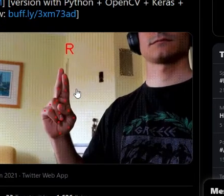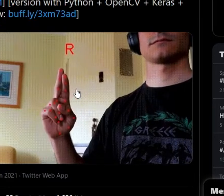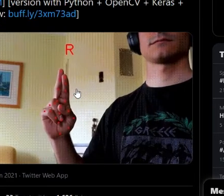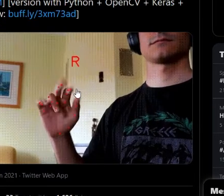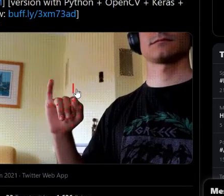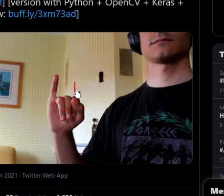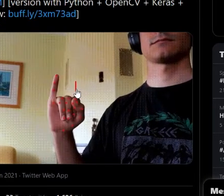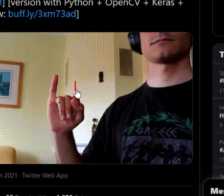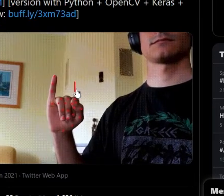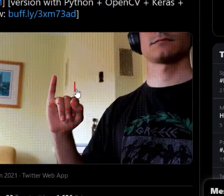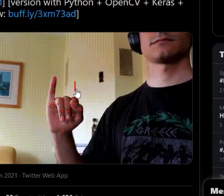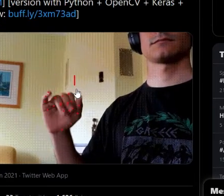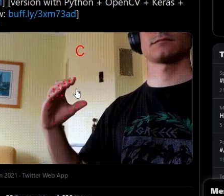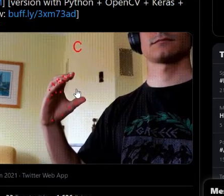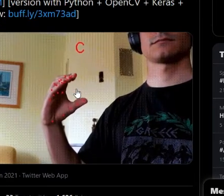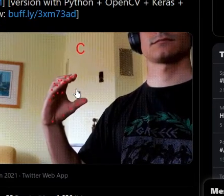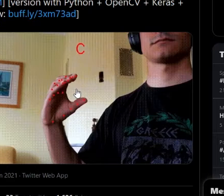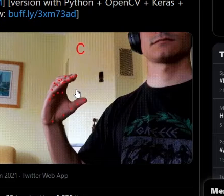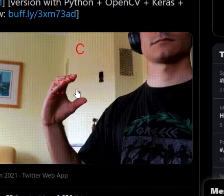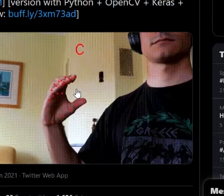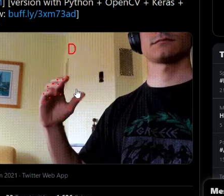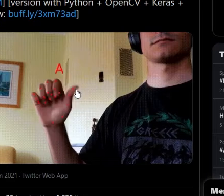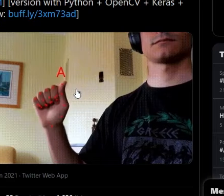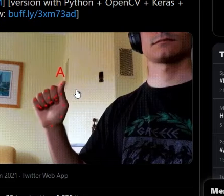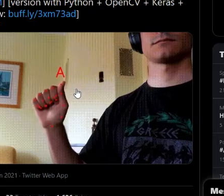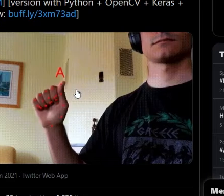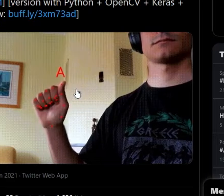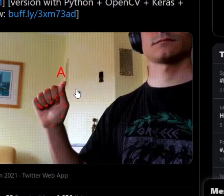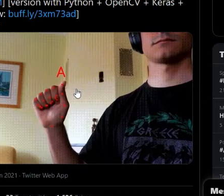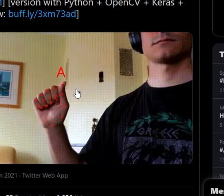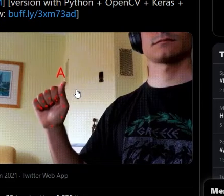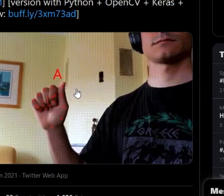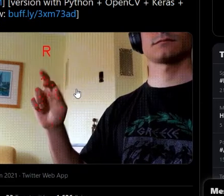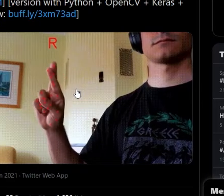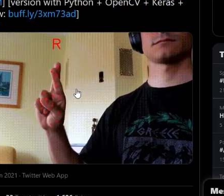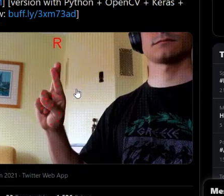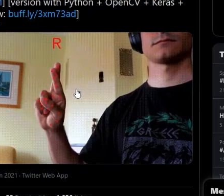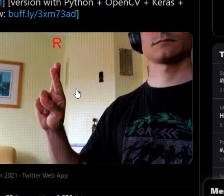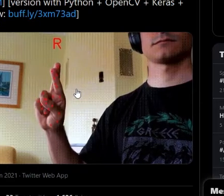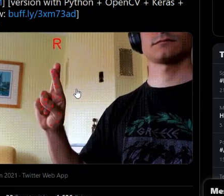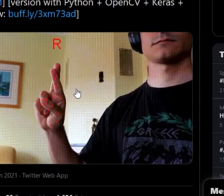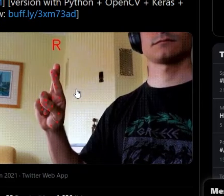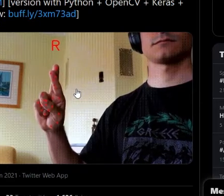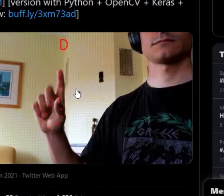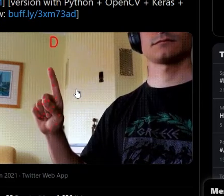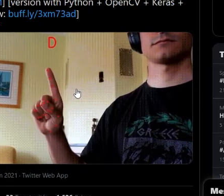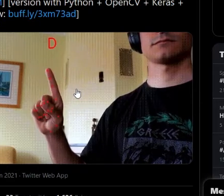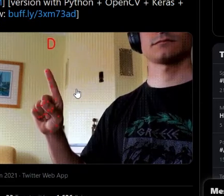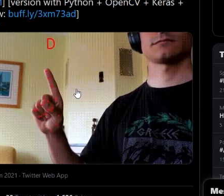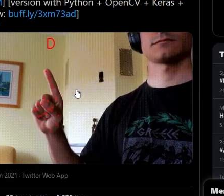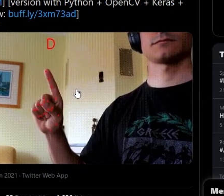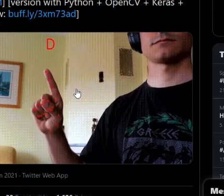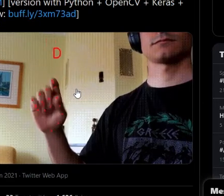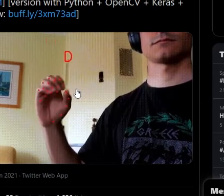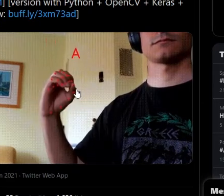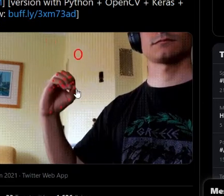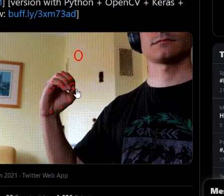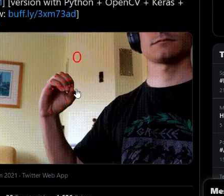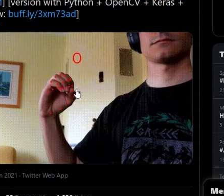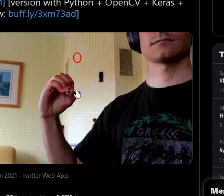coup. C'est aussi ça qui est technologiquement, c'est ouf. Oui, alors, voilà, c'est ça. Mais je vais y venir de toute façon. Je vais y venir parce qu'en plus, il n'y a même pas que